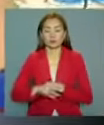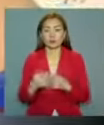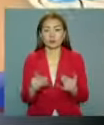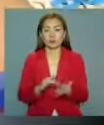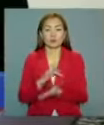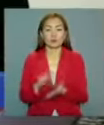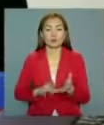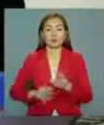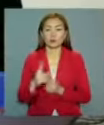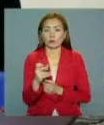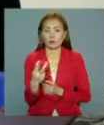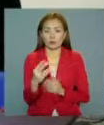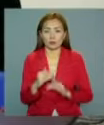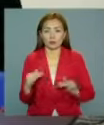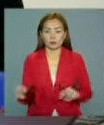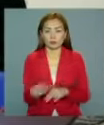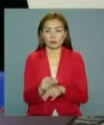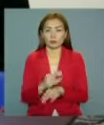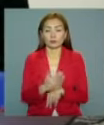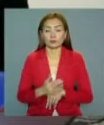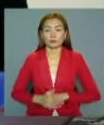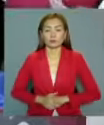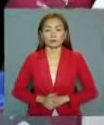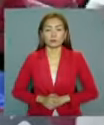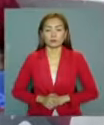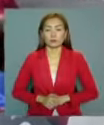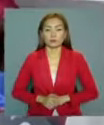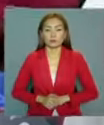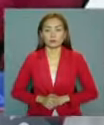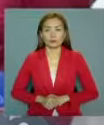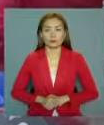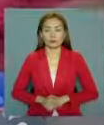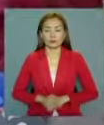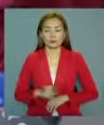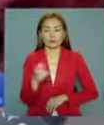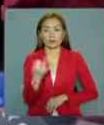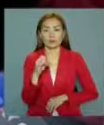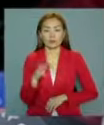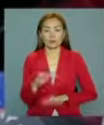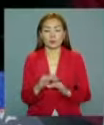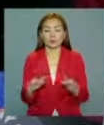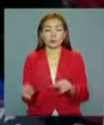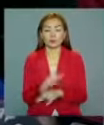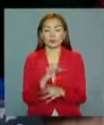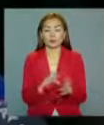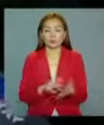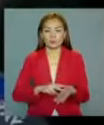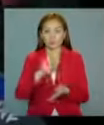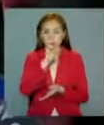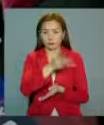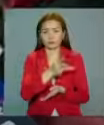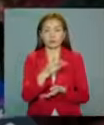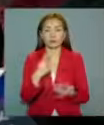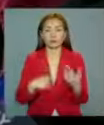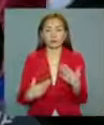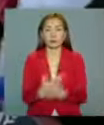таңда орталықта барлығы 102 бала кешенді ем қабылдауда. Бүгін Зейін Атырау ерекше бала дамыту орталығының 3 жылдығы